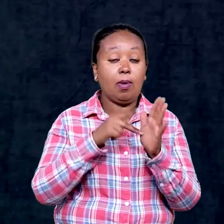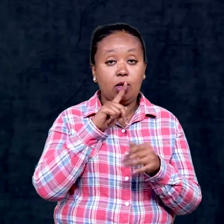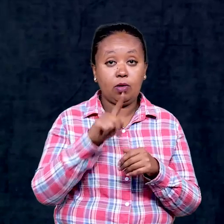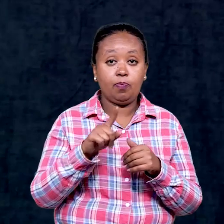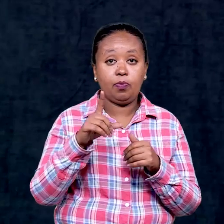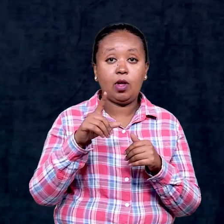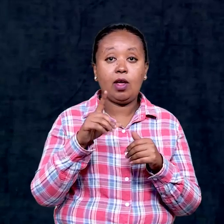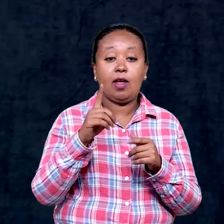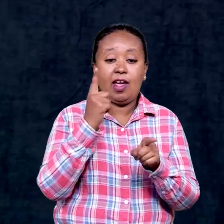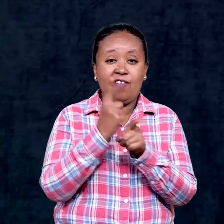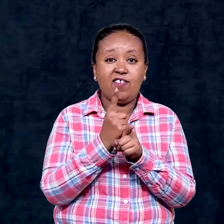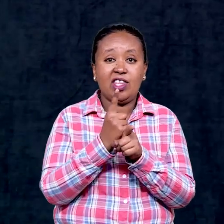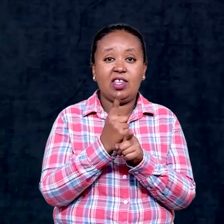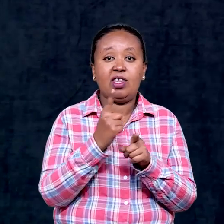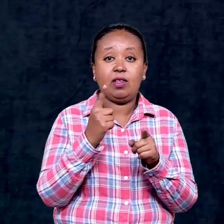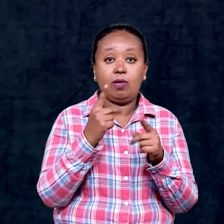ከፍትህ አንጻር ግን